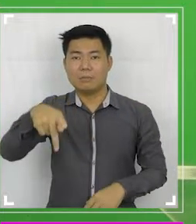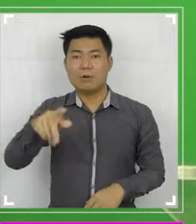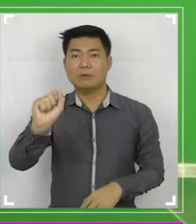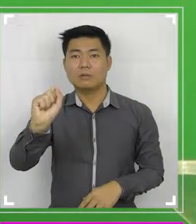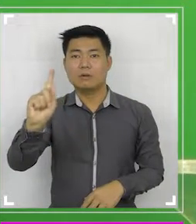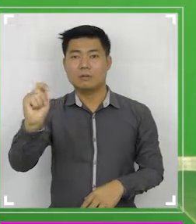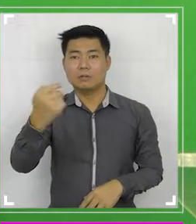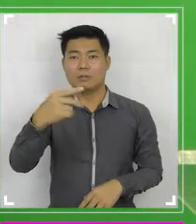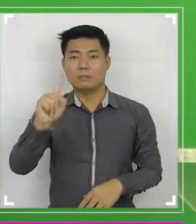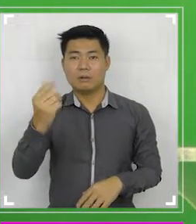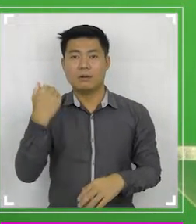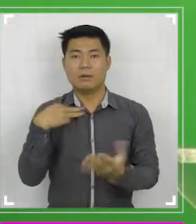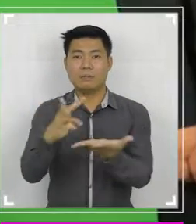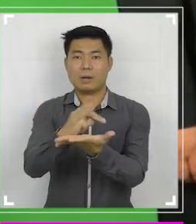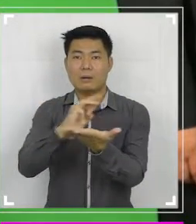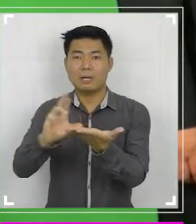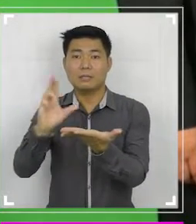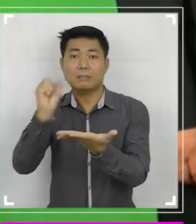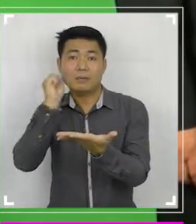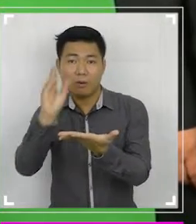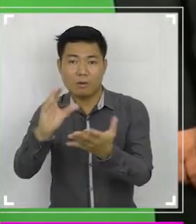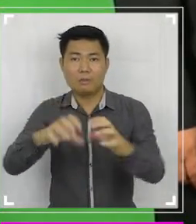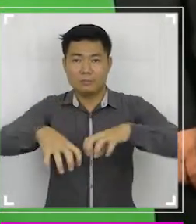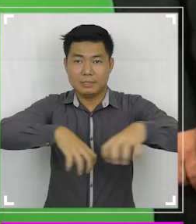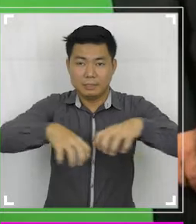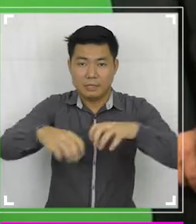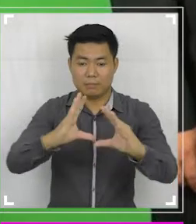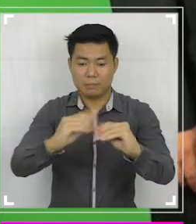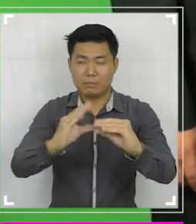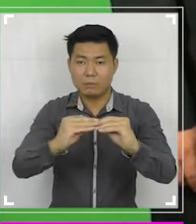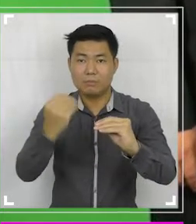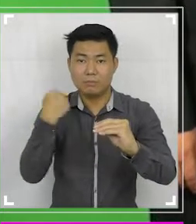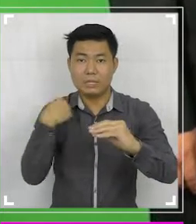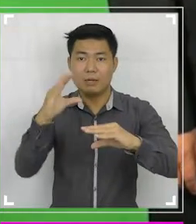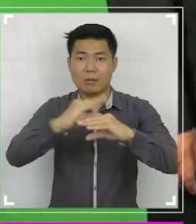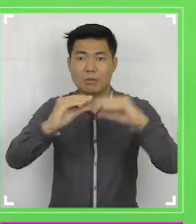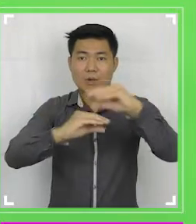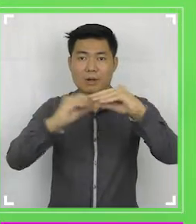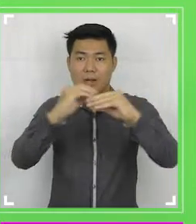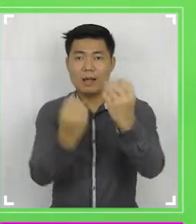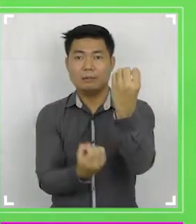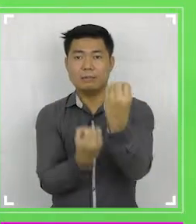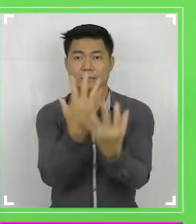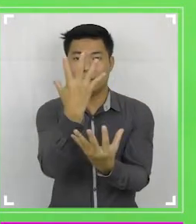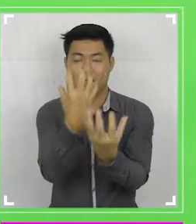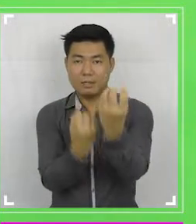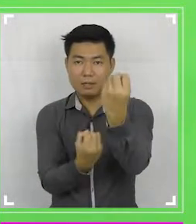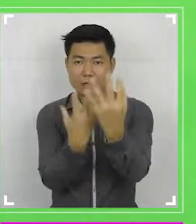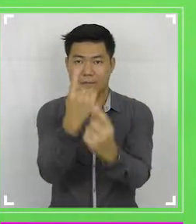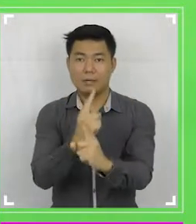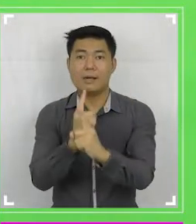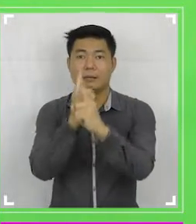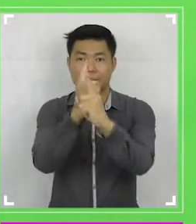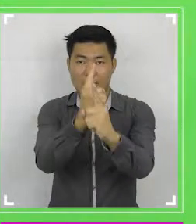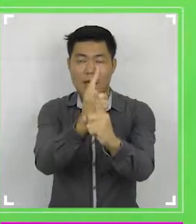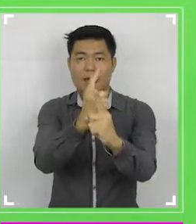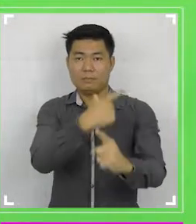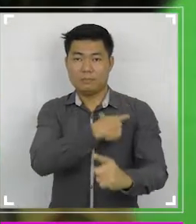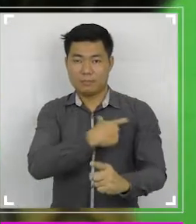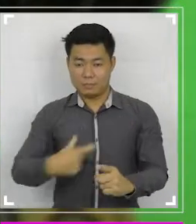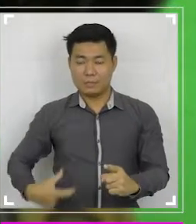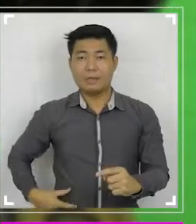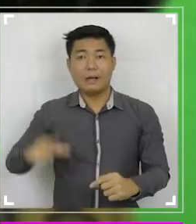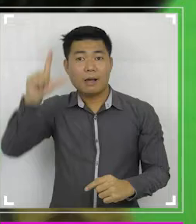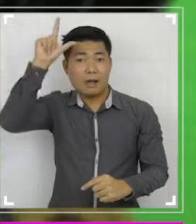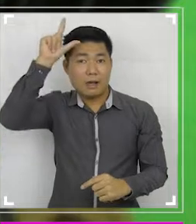ท.มหาวิทยาลัยราชภัฏสกลนครจัดประชุมชี้แจงเพื่อขับเคลื่อนงานโครงการอนุรักษ์พันธุกรรมพืชอันเนื่องมาจากพระราชดำริ